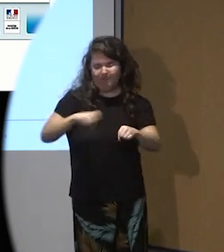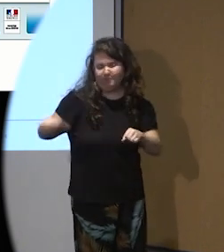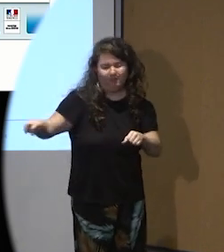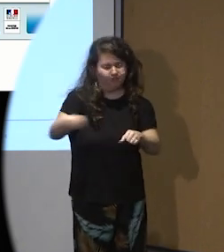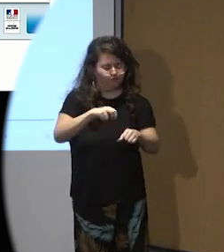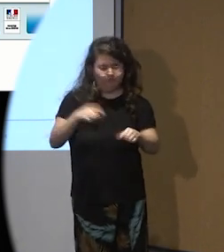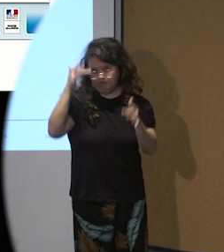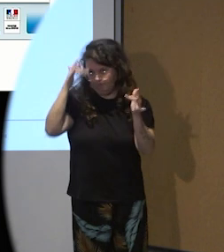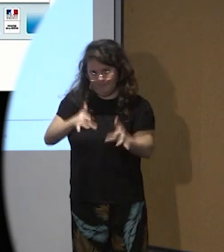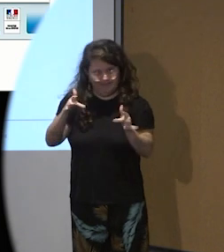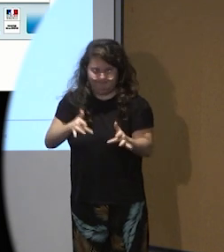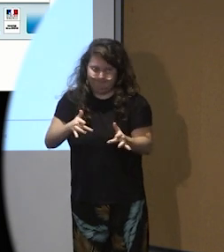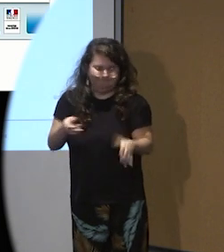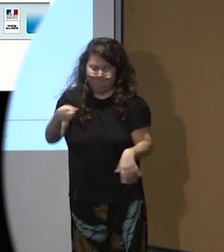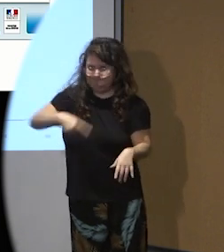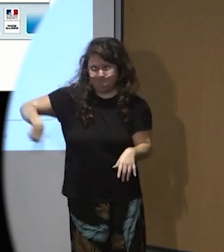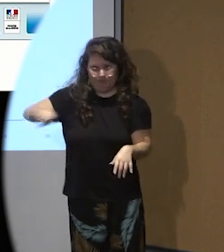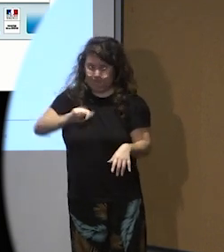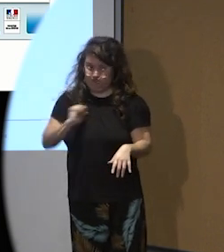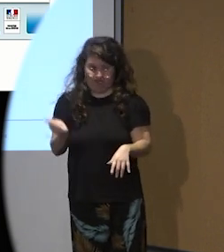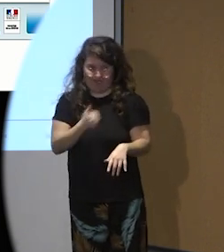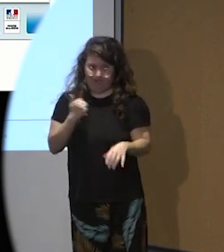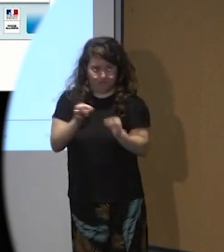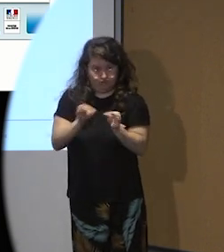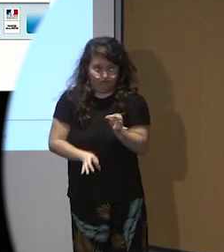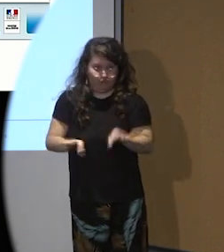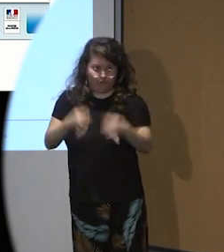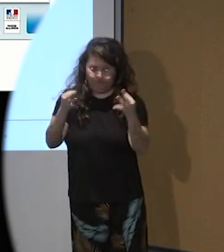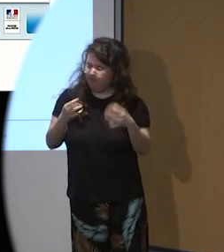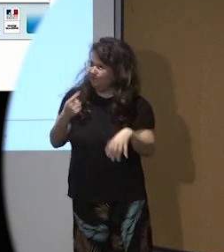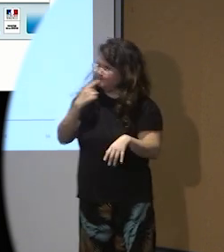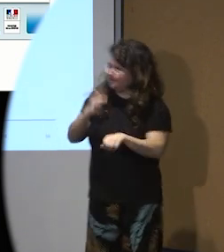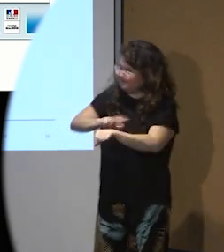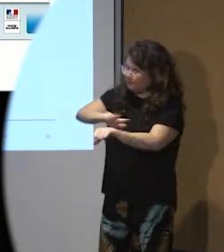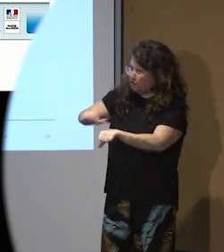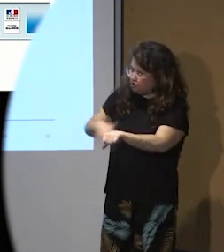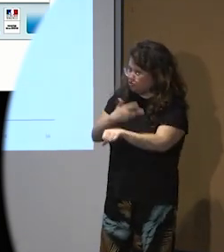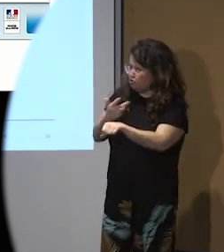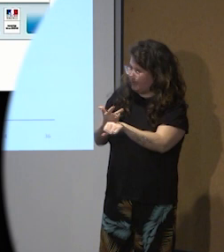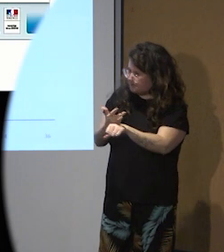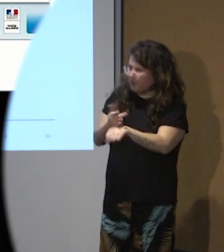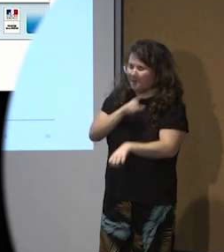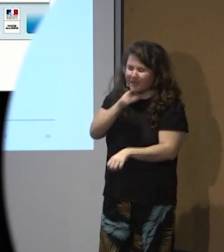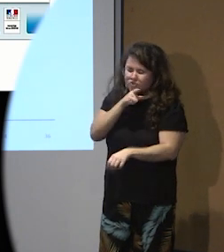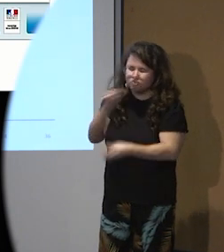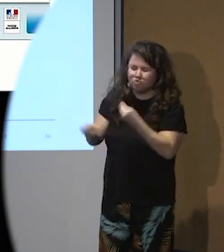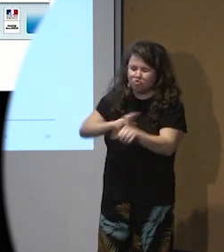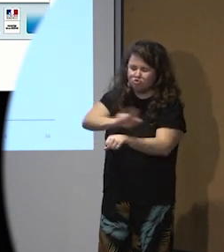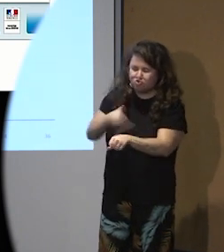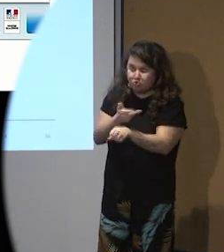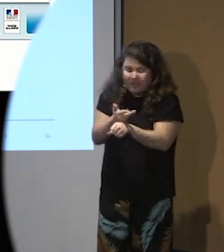Mais Chacun va trouver ses astuces. Vous vouliez dire 3 heures continues ou 3 heures par jour? Parce que moi, j'avais compris 3 heures